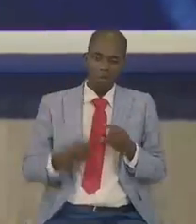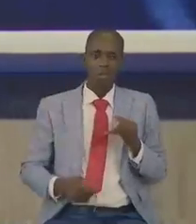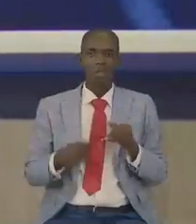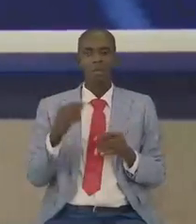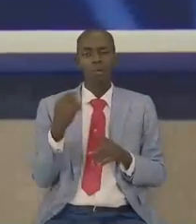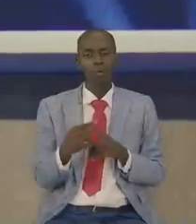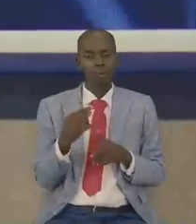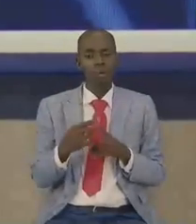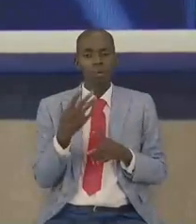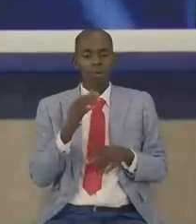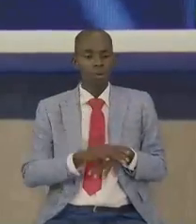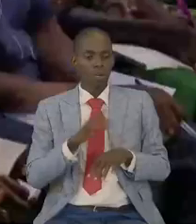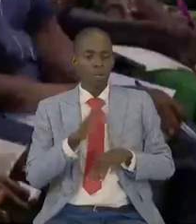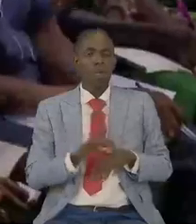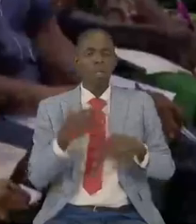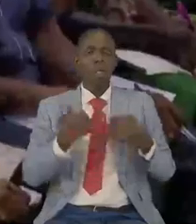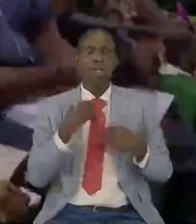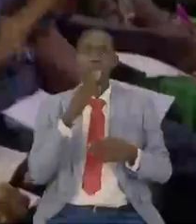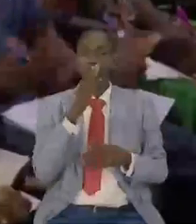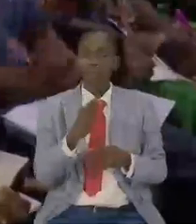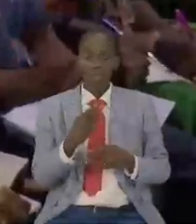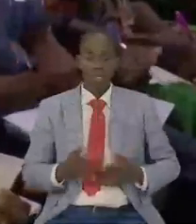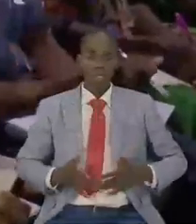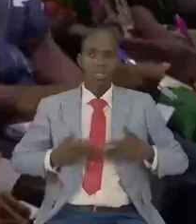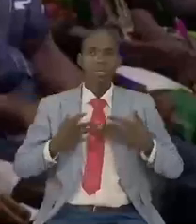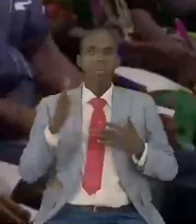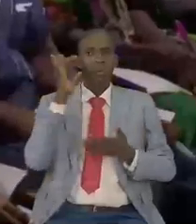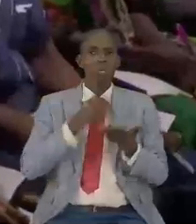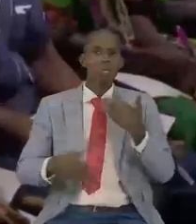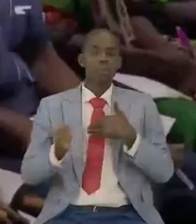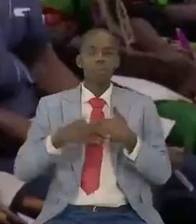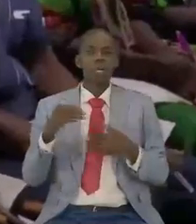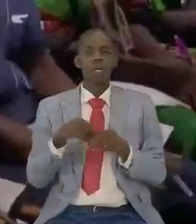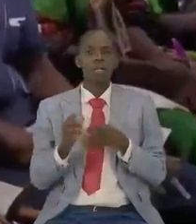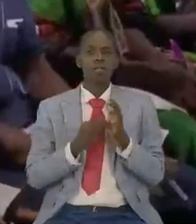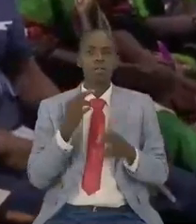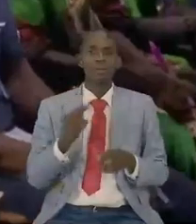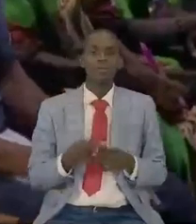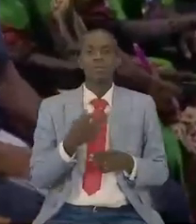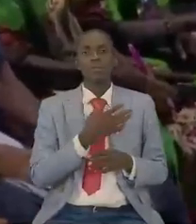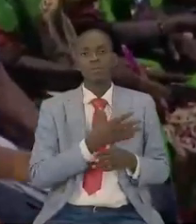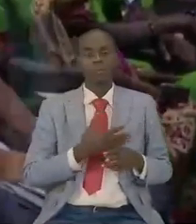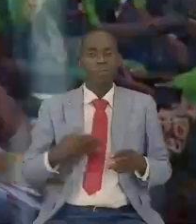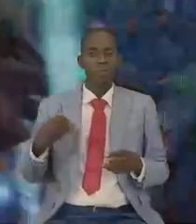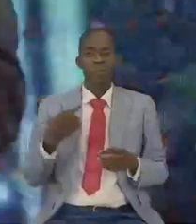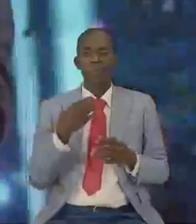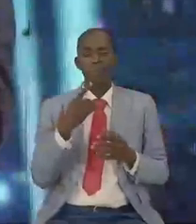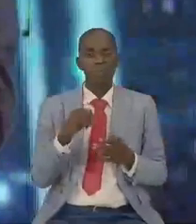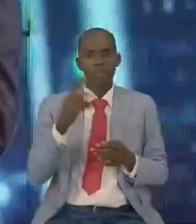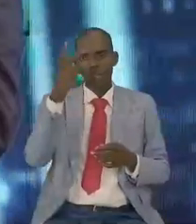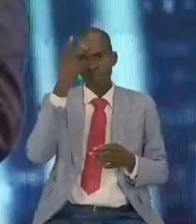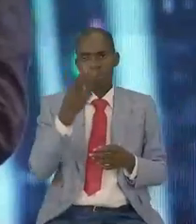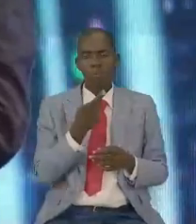ce que la dernière parole citée a été, la vie reviendra. Et à ceux, les parents